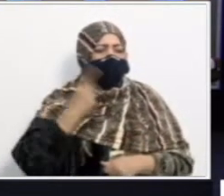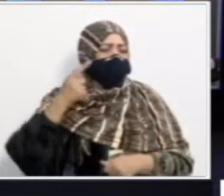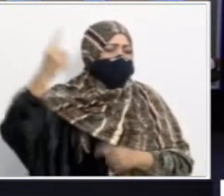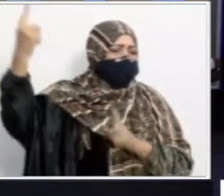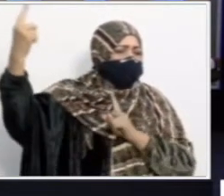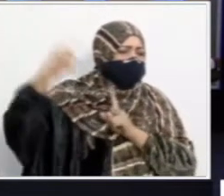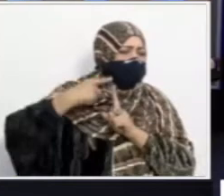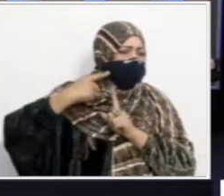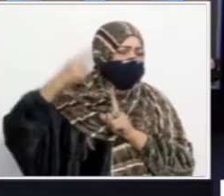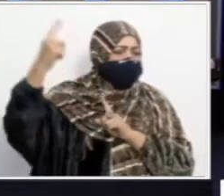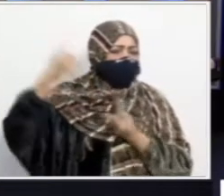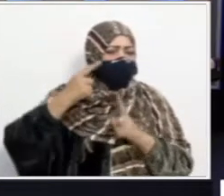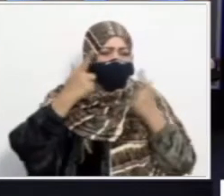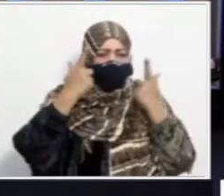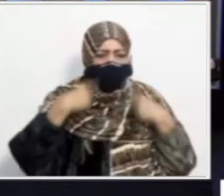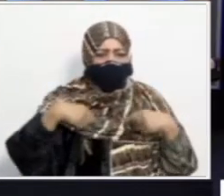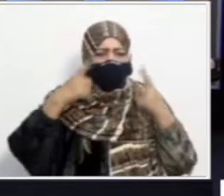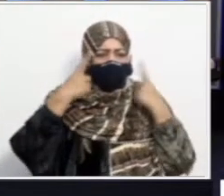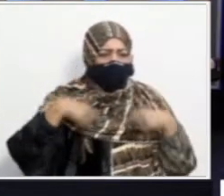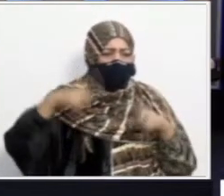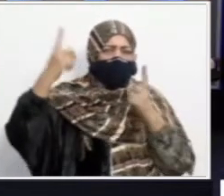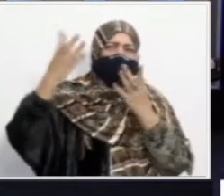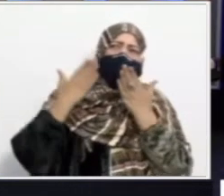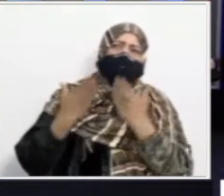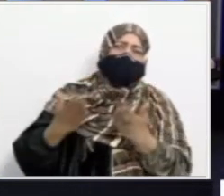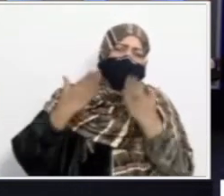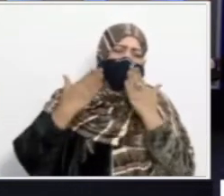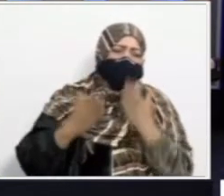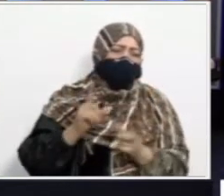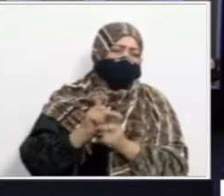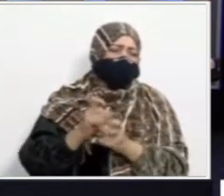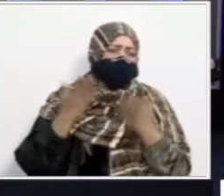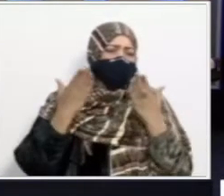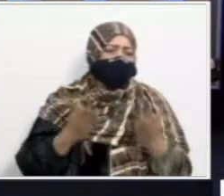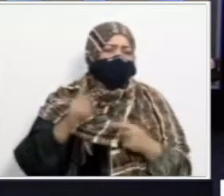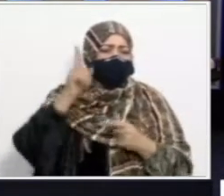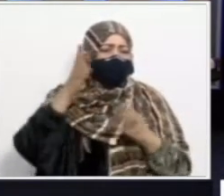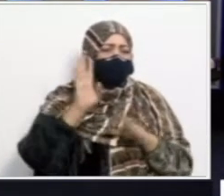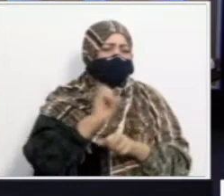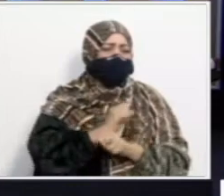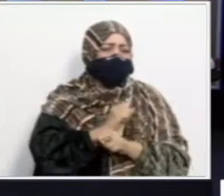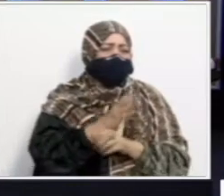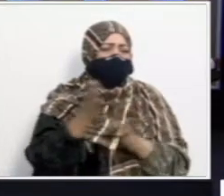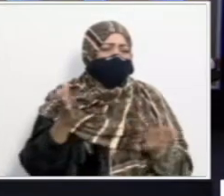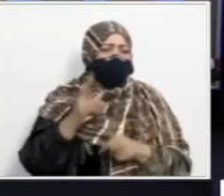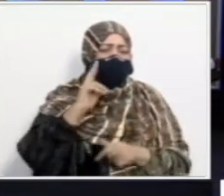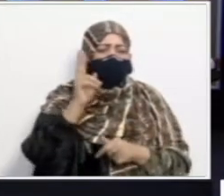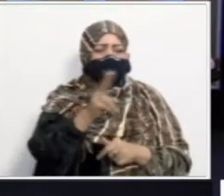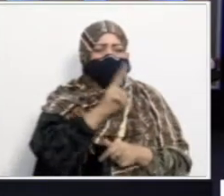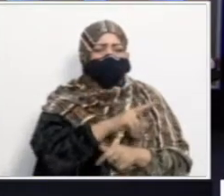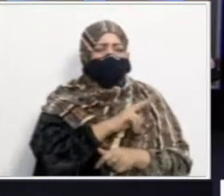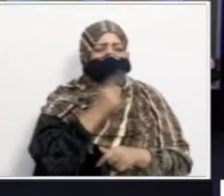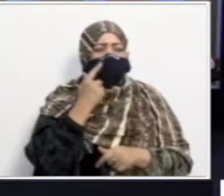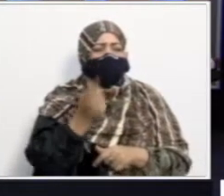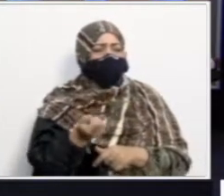وقلت يا الله يا كريم وري لي شنو هو الدواء في منامي، وانا ابوي متوفي وولد